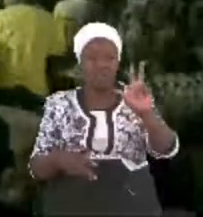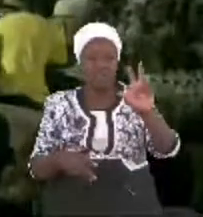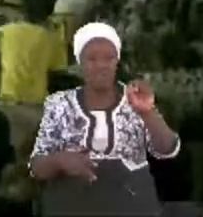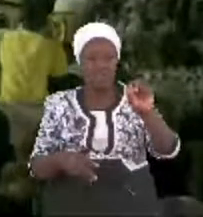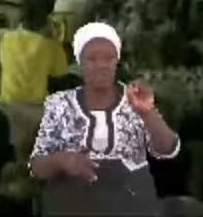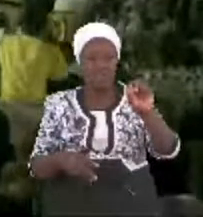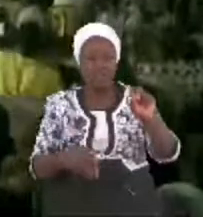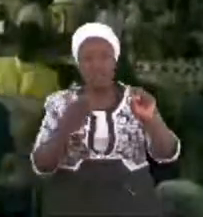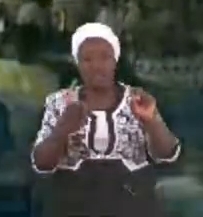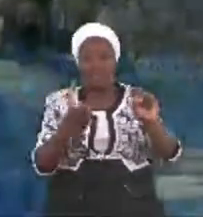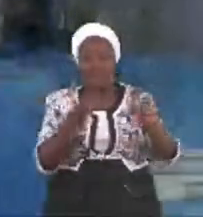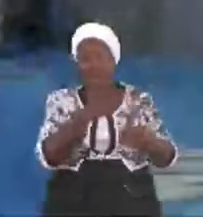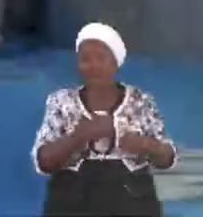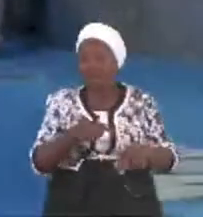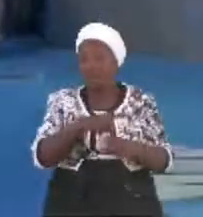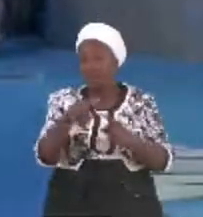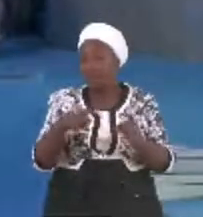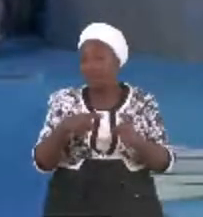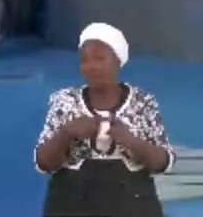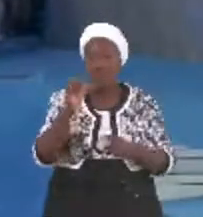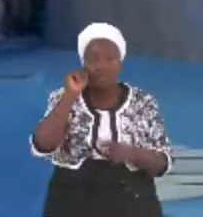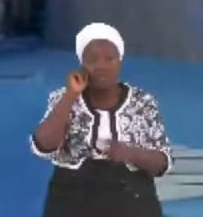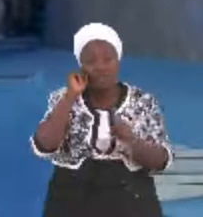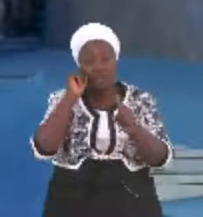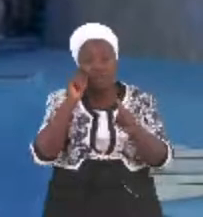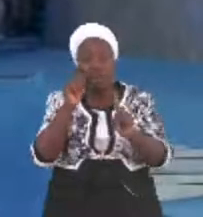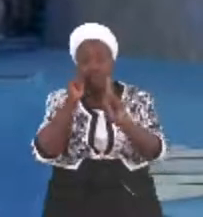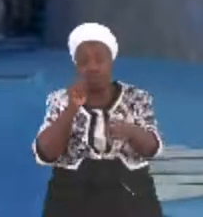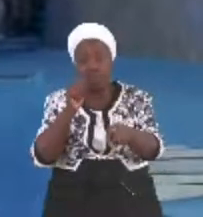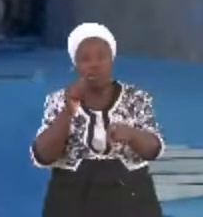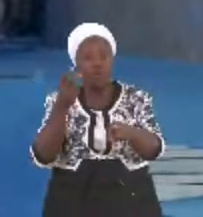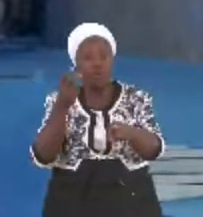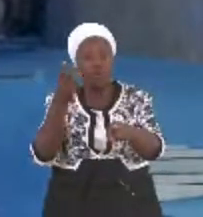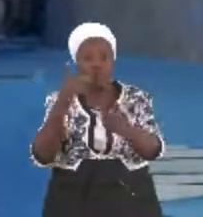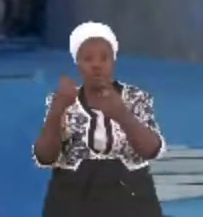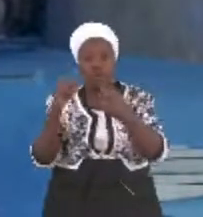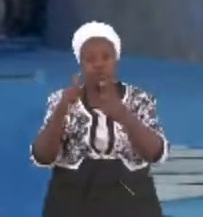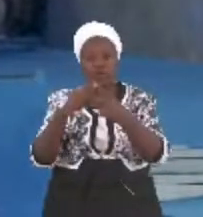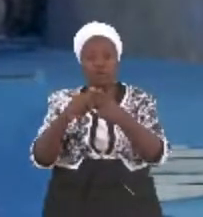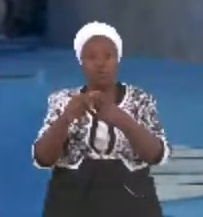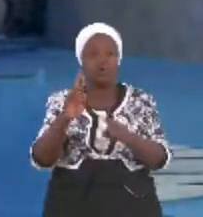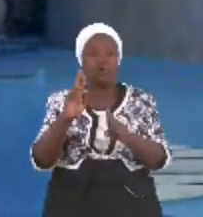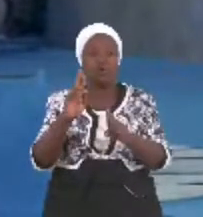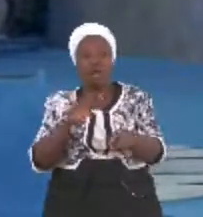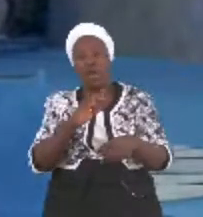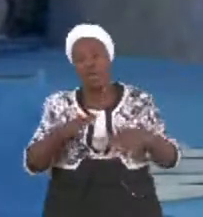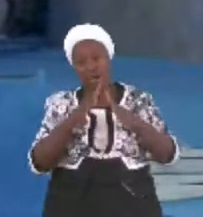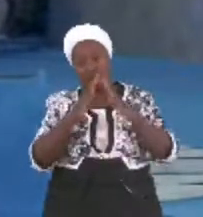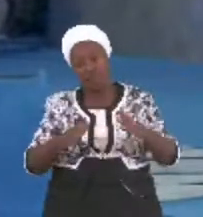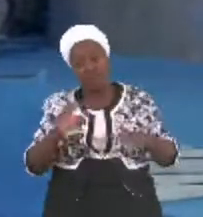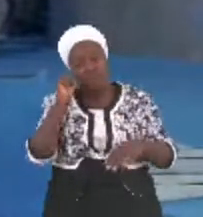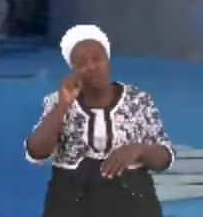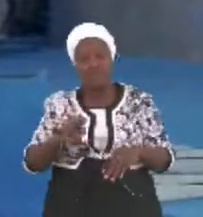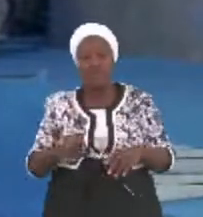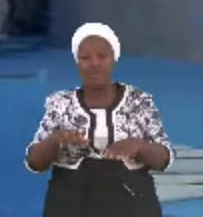Verset 30. Et quand elle rentra dans sa maison, elle trouva l'enfant couché sur